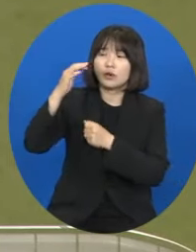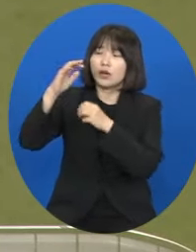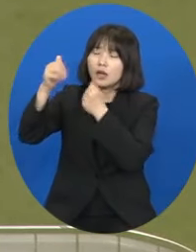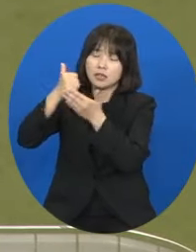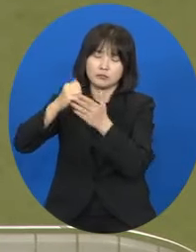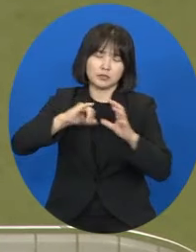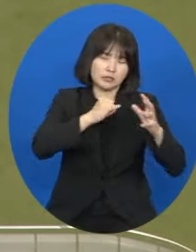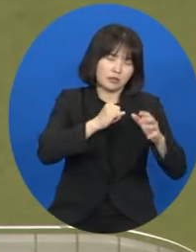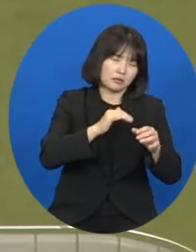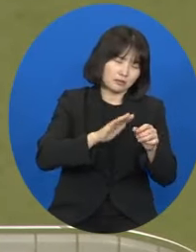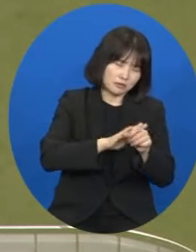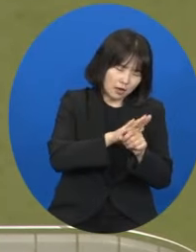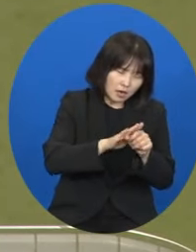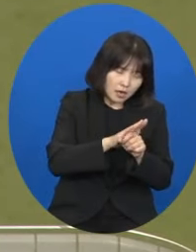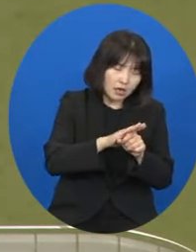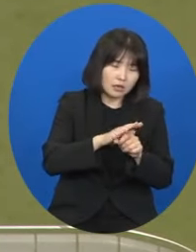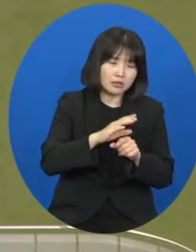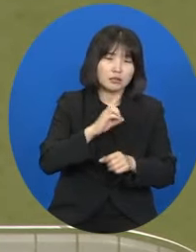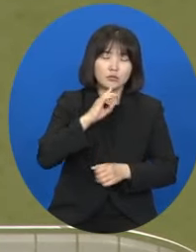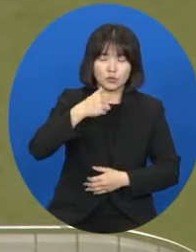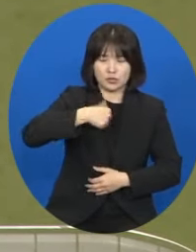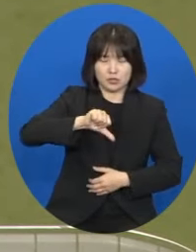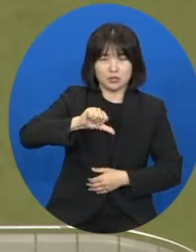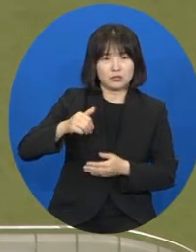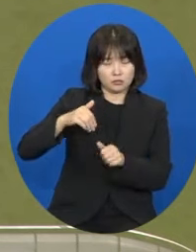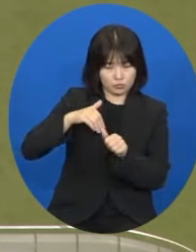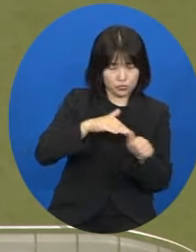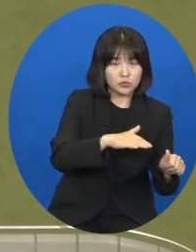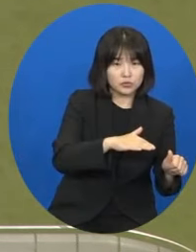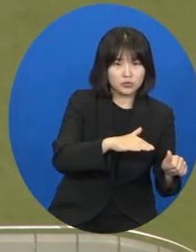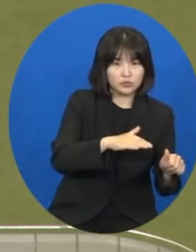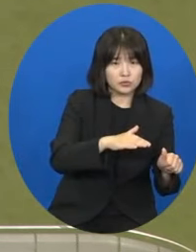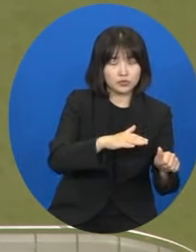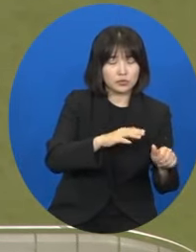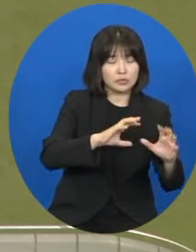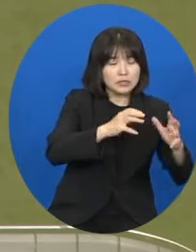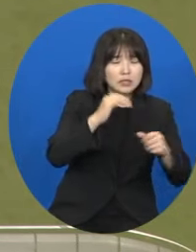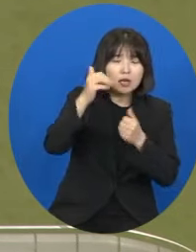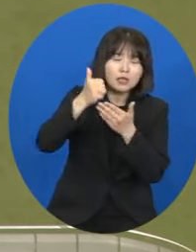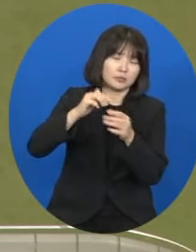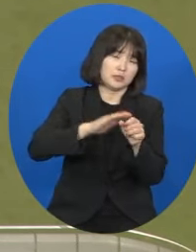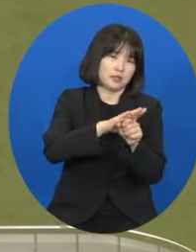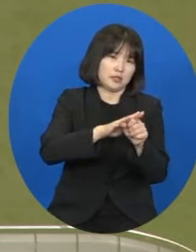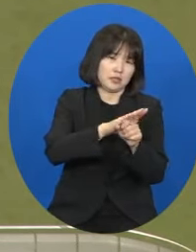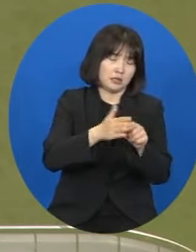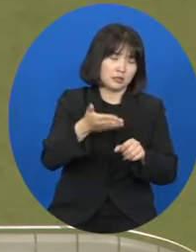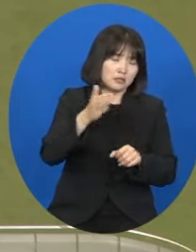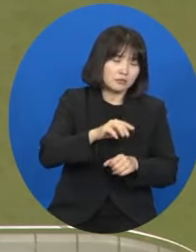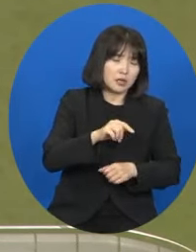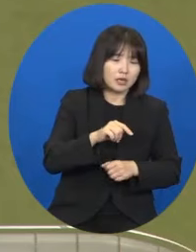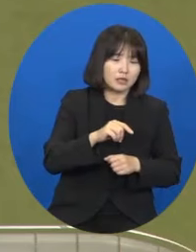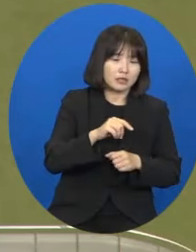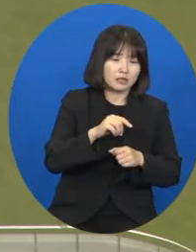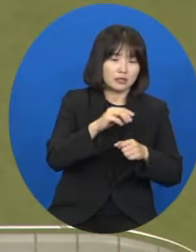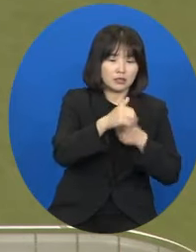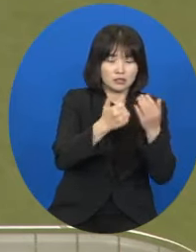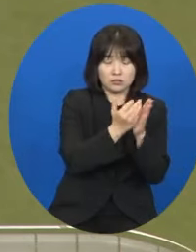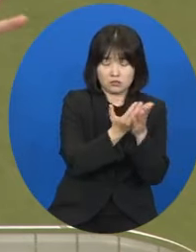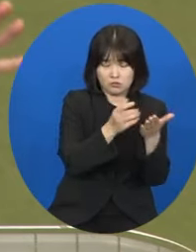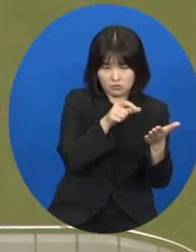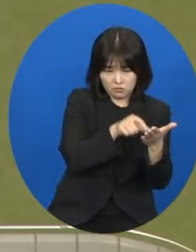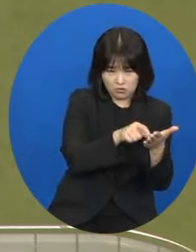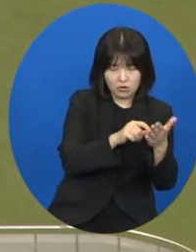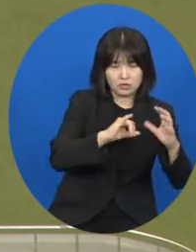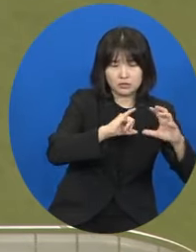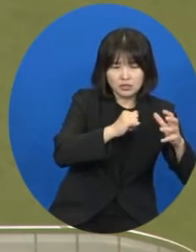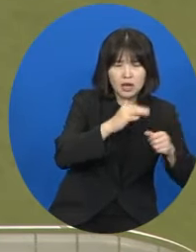사랑하셔서 독생자를 우리에게 주셨지요. 세상은 하나님이 사랑하는 곳입니다. 그러나 여기서의 세상은 바로 하나님 없이 살고자 하는 그